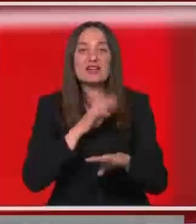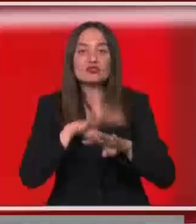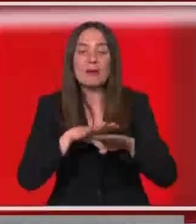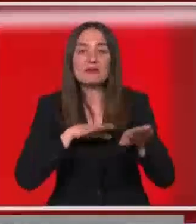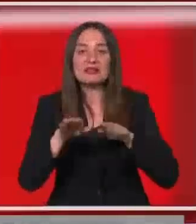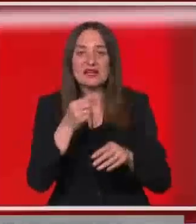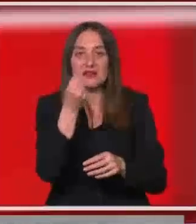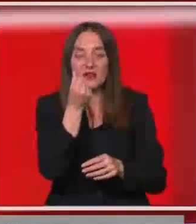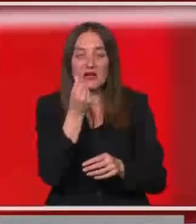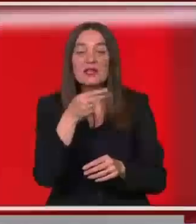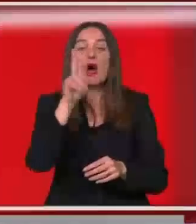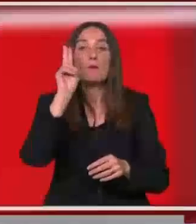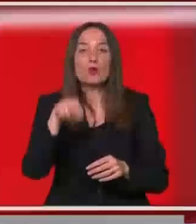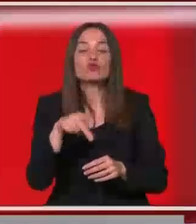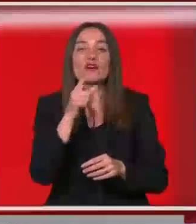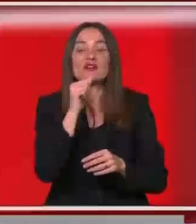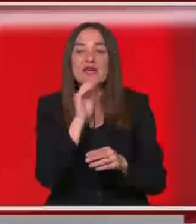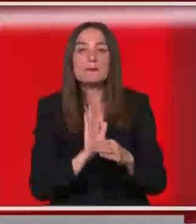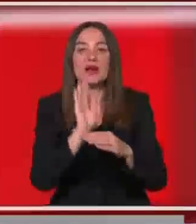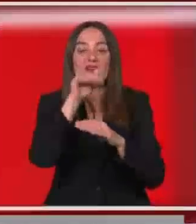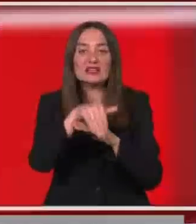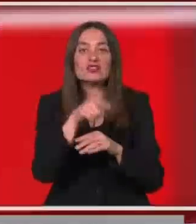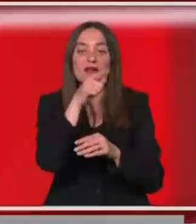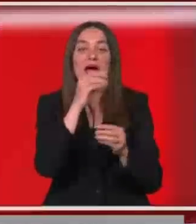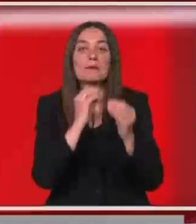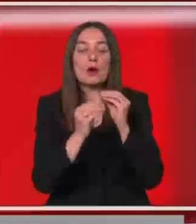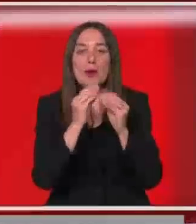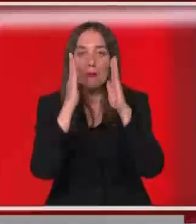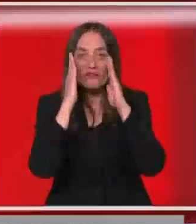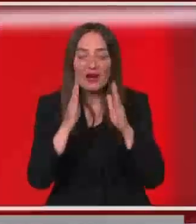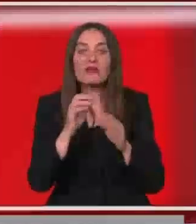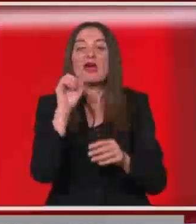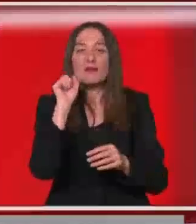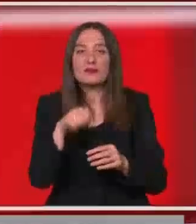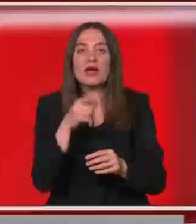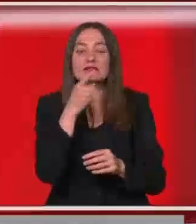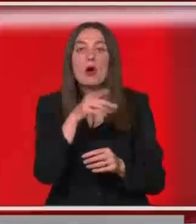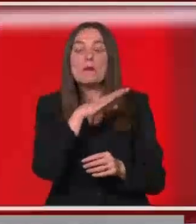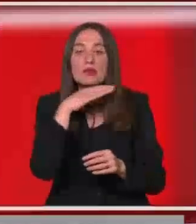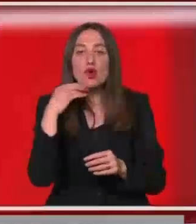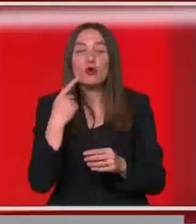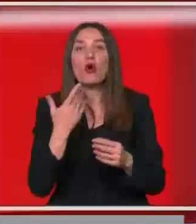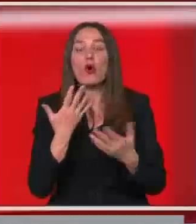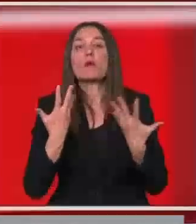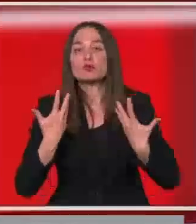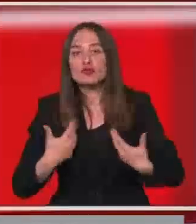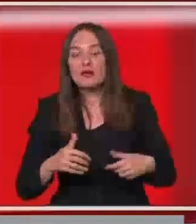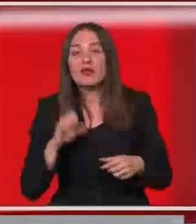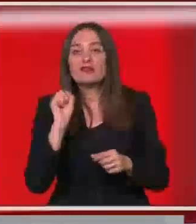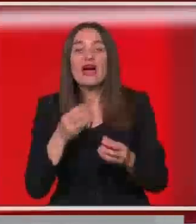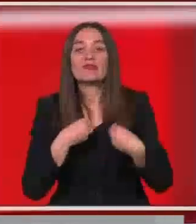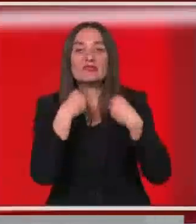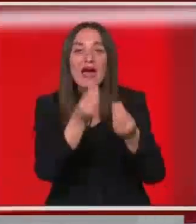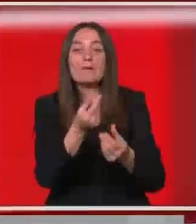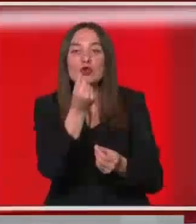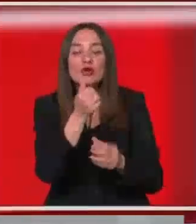Ministarstva finansija omogućava se da prevaziđemo taj problem poverenja, to jest da smo mnogo lagodniji da dajemo